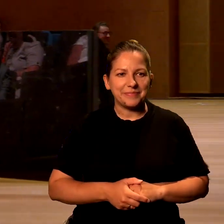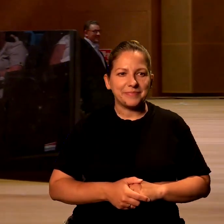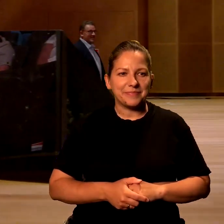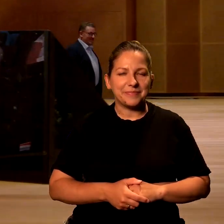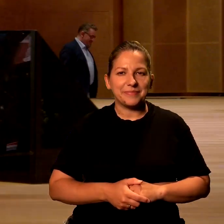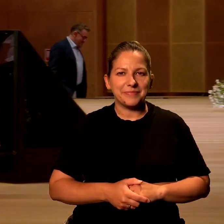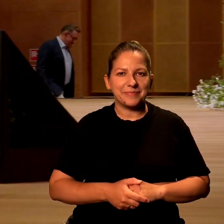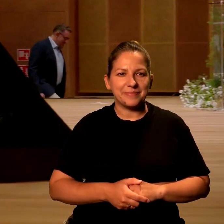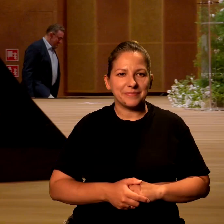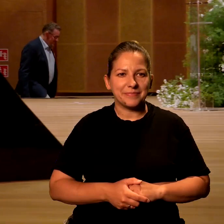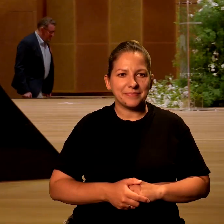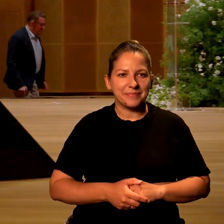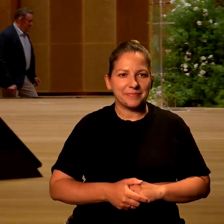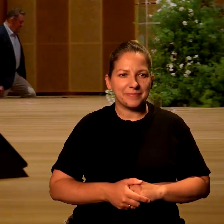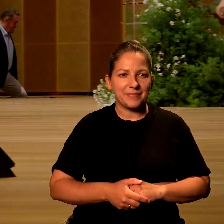Michał, który tłumaczy nam